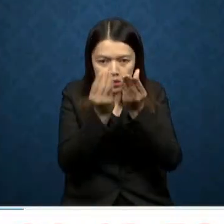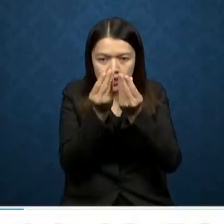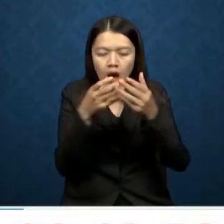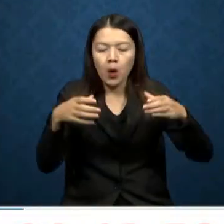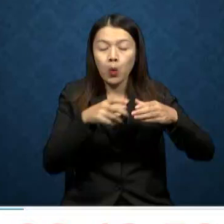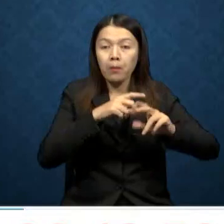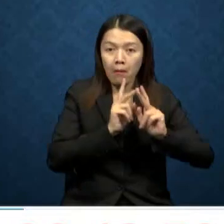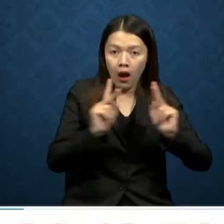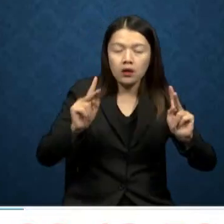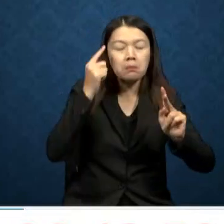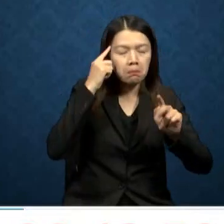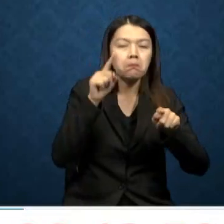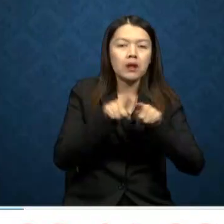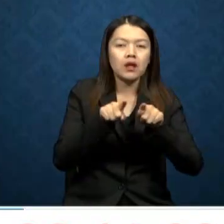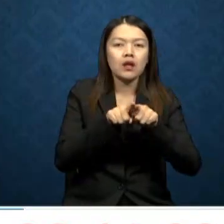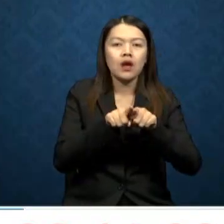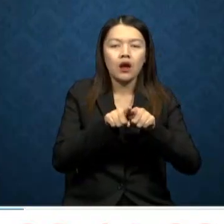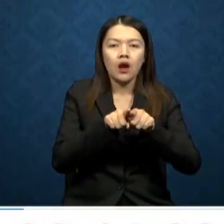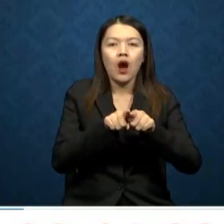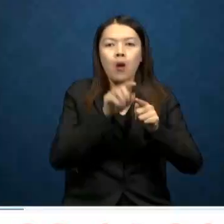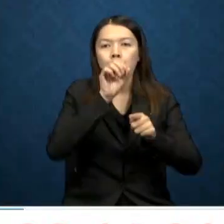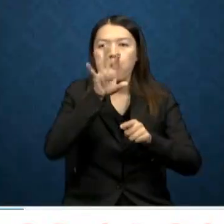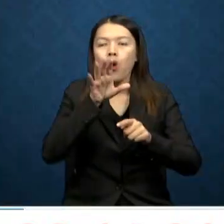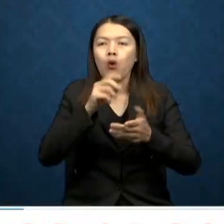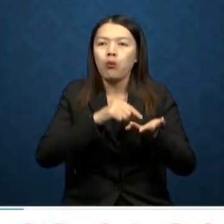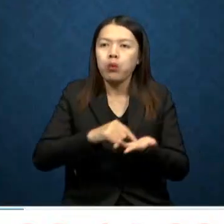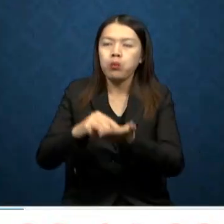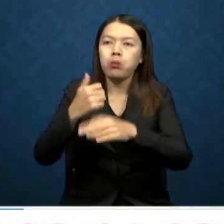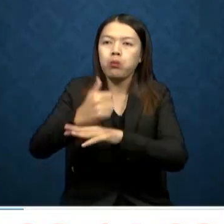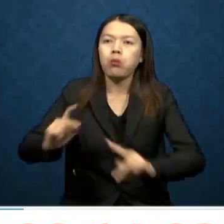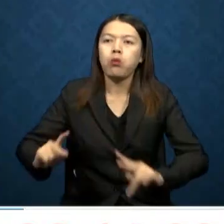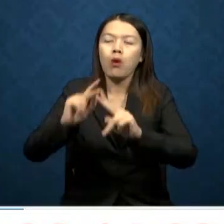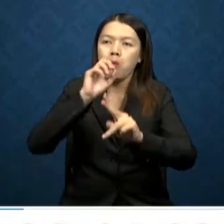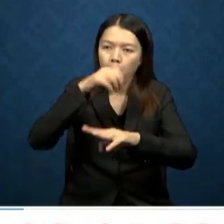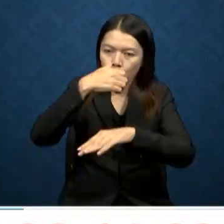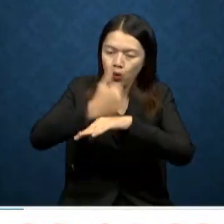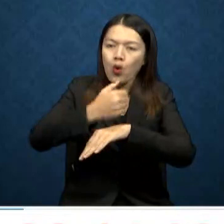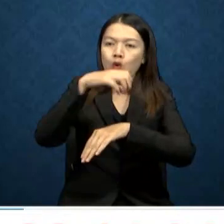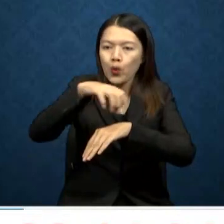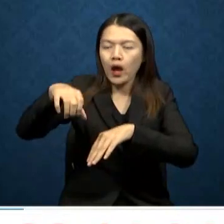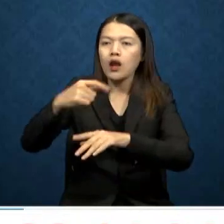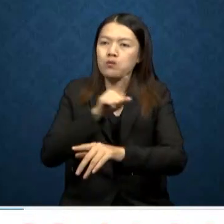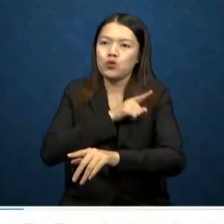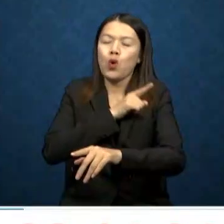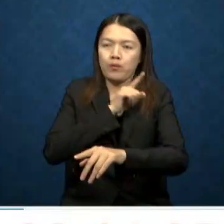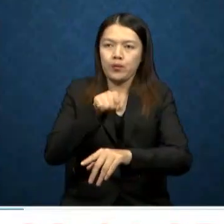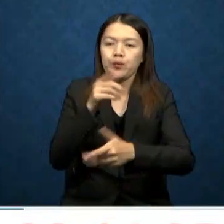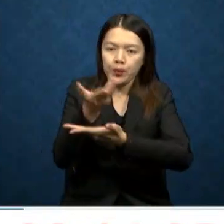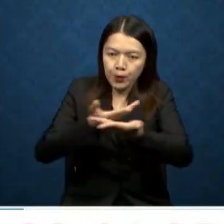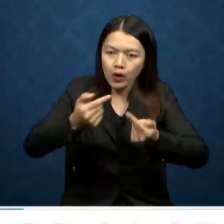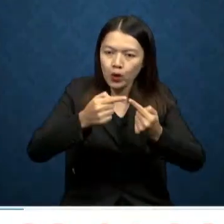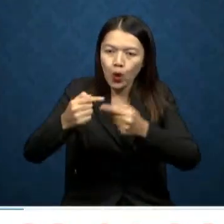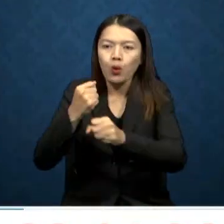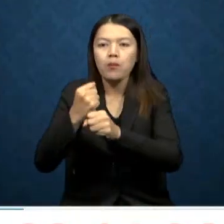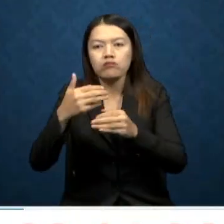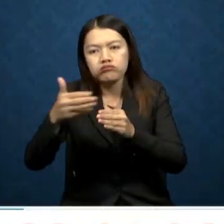คณะกรรมาธิการขอได้โปรดแจ้งไปยังคณะรัฐมนตรีและหน่วยงานที่เกี่ยวข้องเพื่อพิจารณาดำเนิน